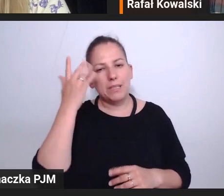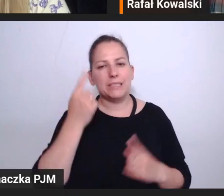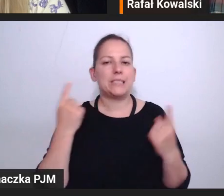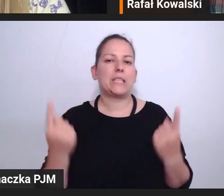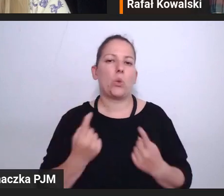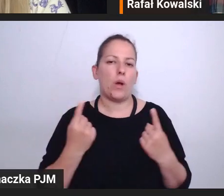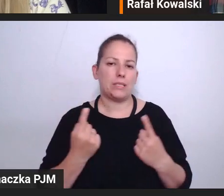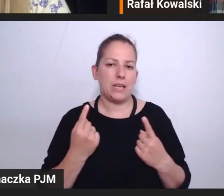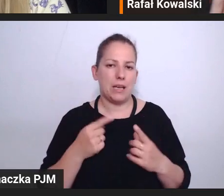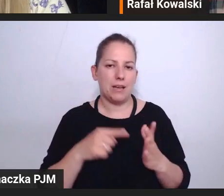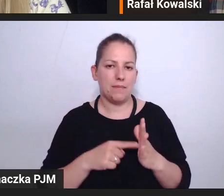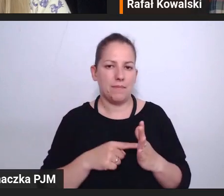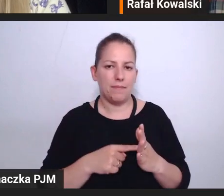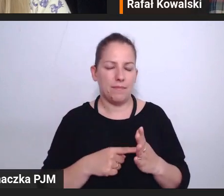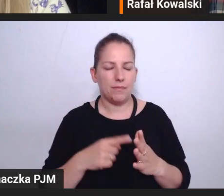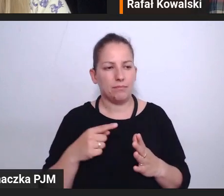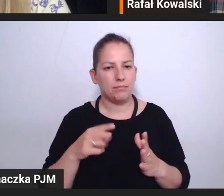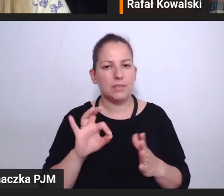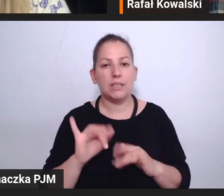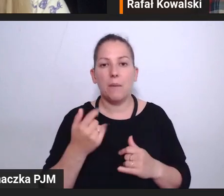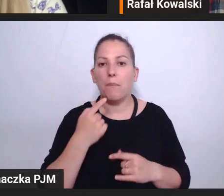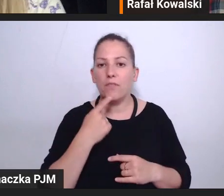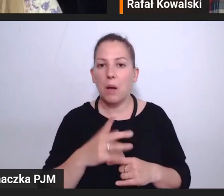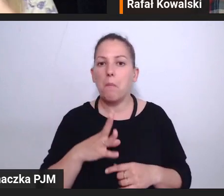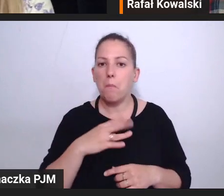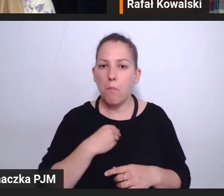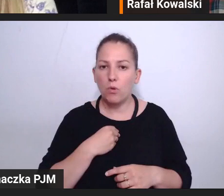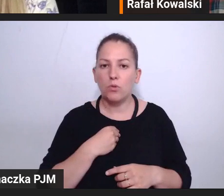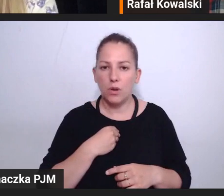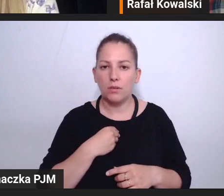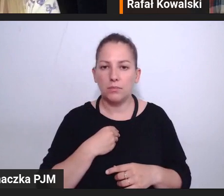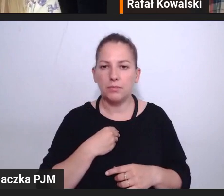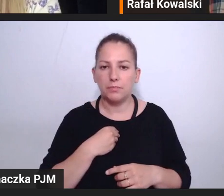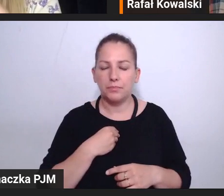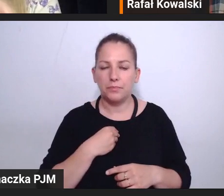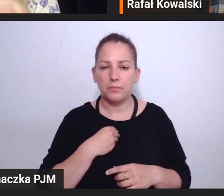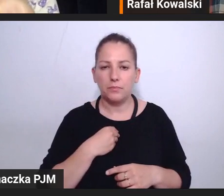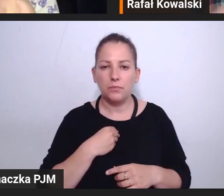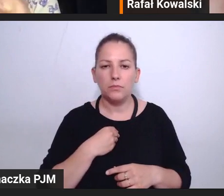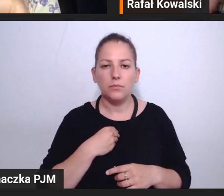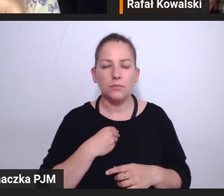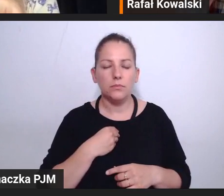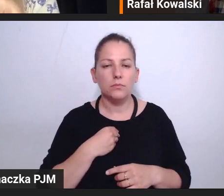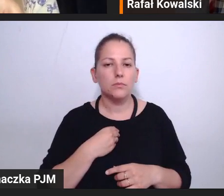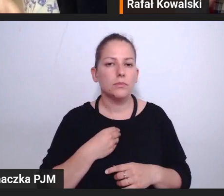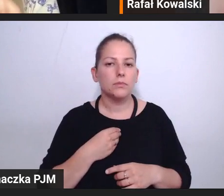sytuację, właśnie tak mnie natknęło, jak powiedziałaś, że to może się, może okazać